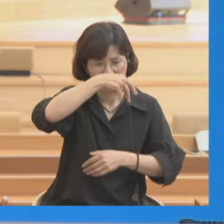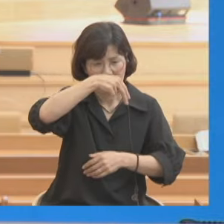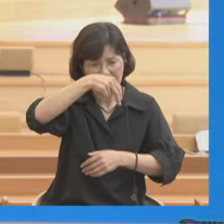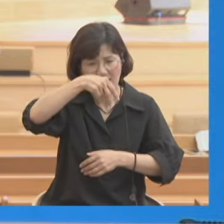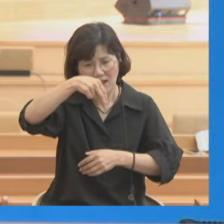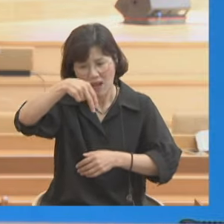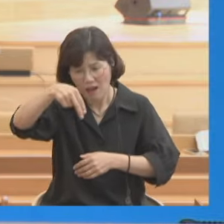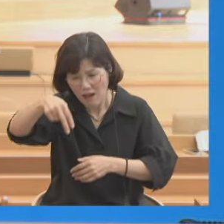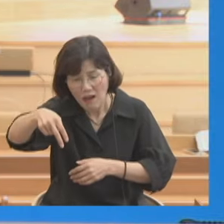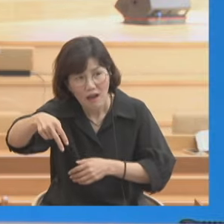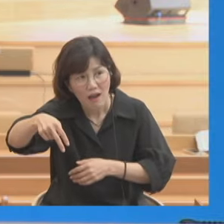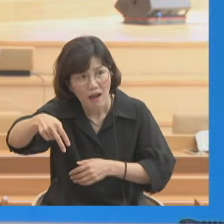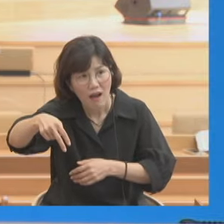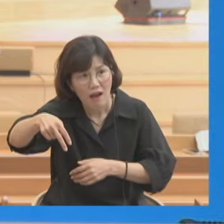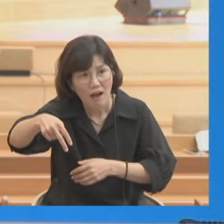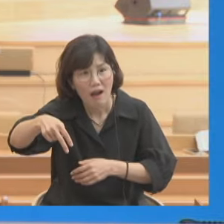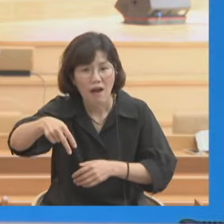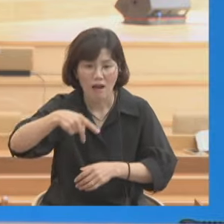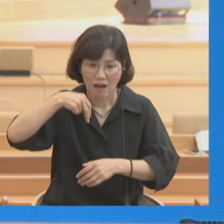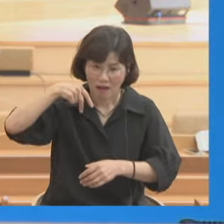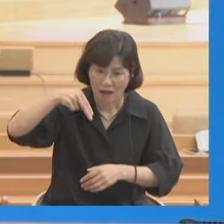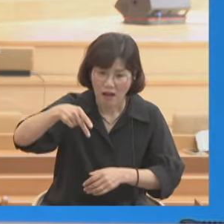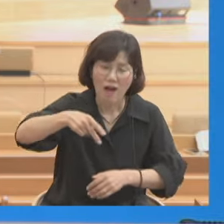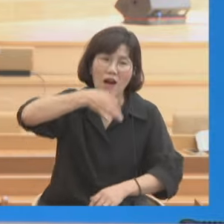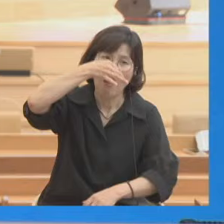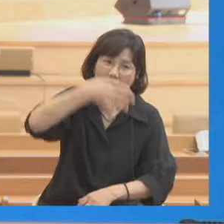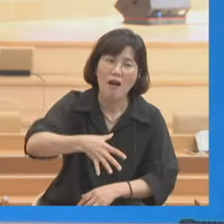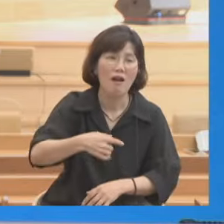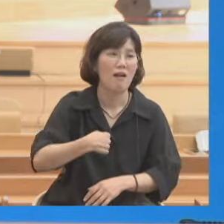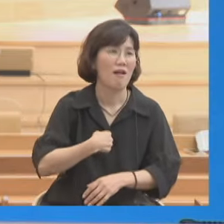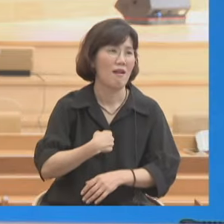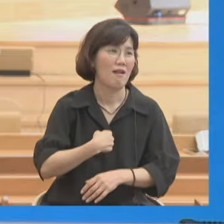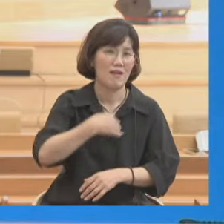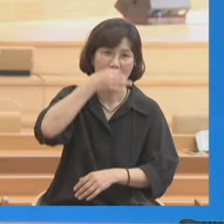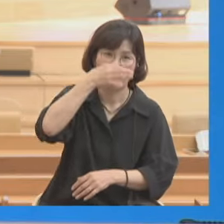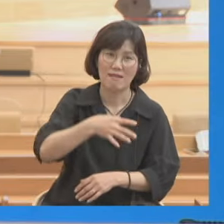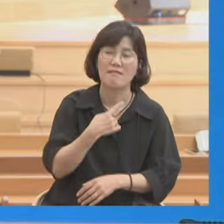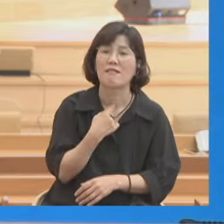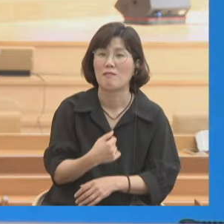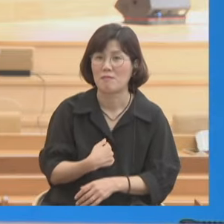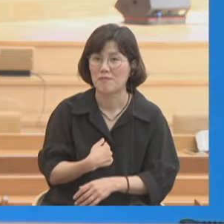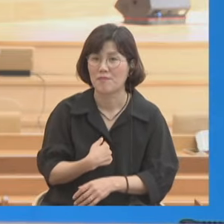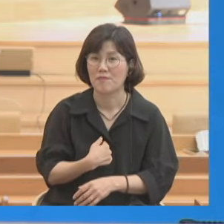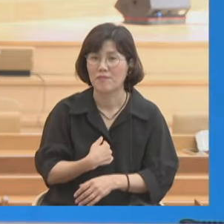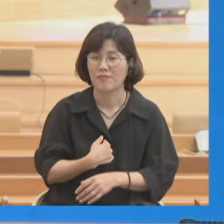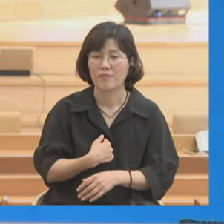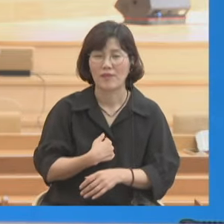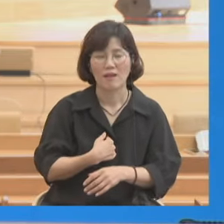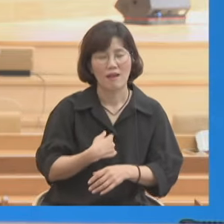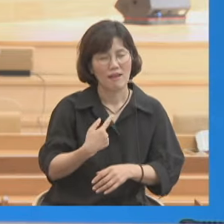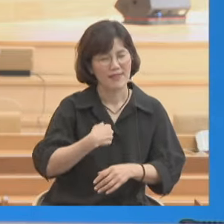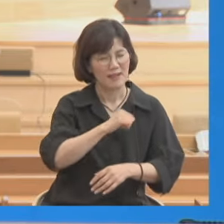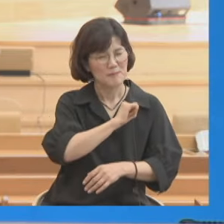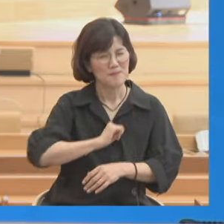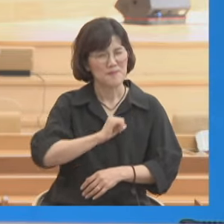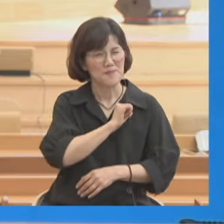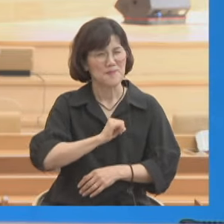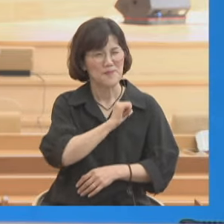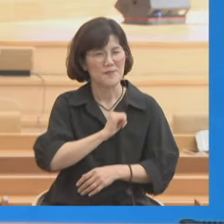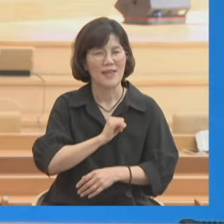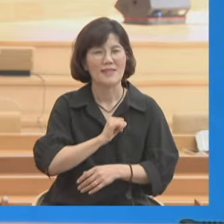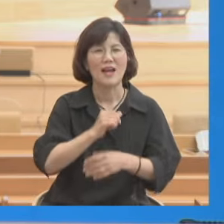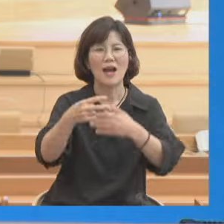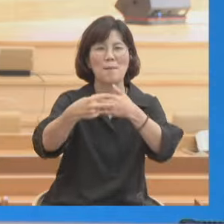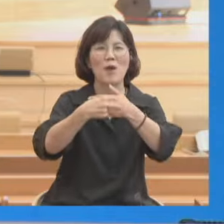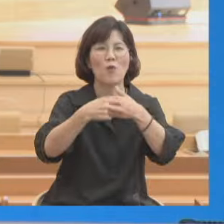계단을 내려가는 게 버거운 거예요. 이게 힘든 거예요. 그몇 주간 이렇게 버티다가 병원에